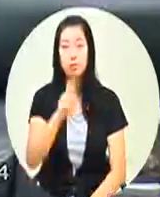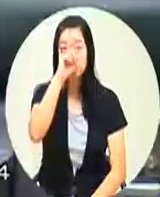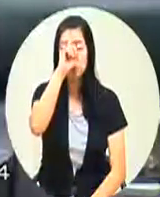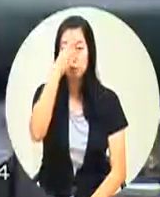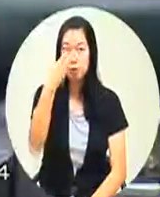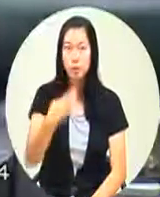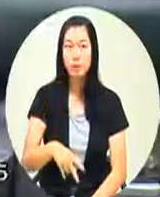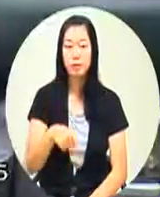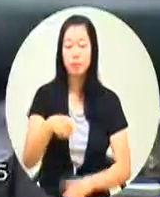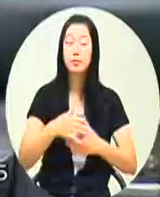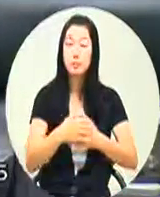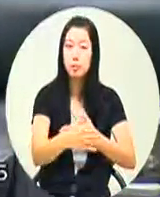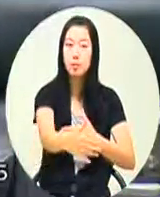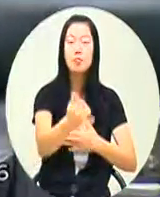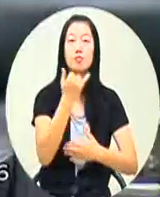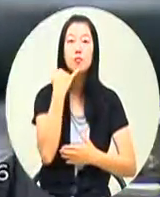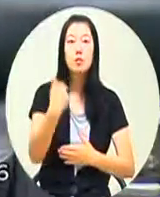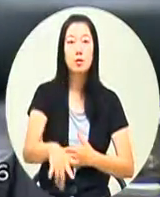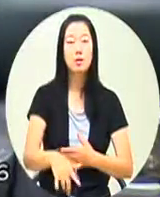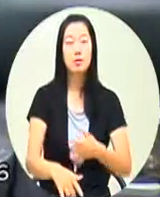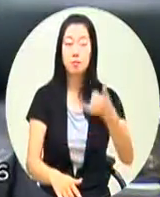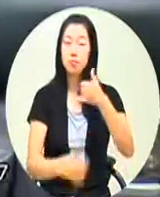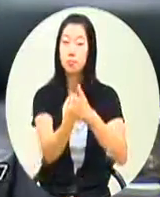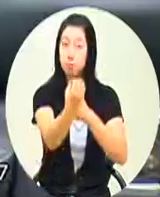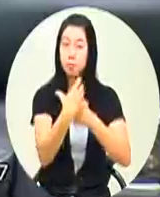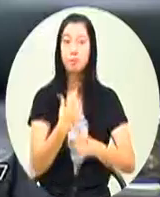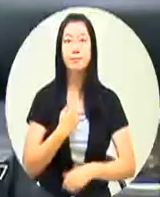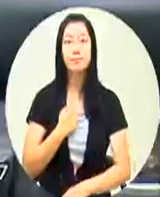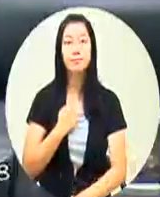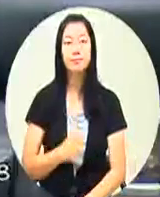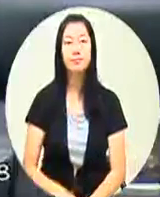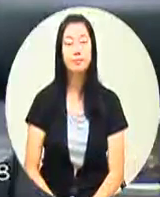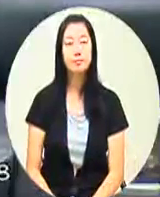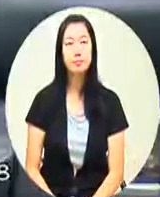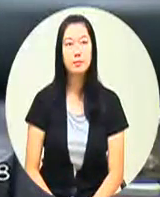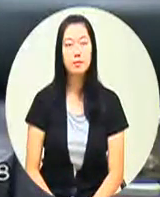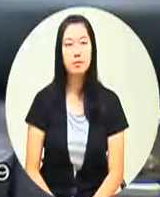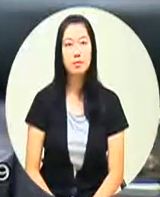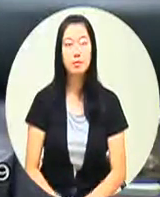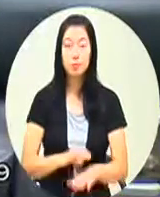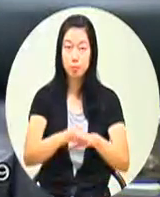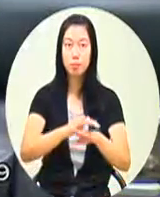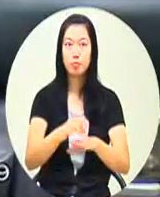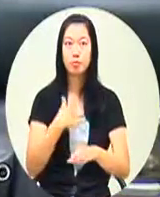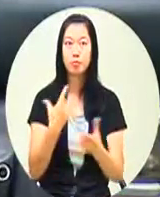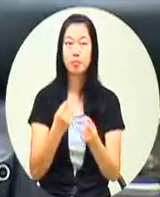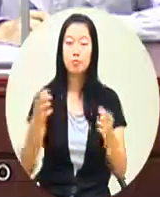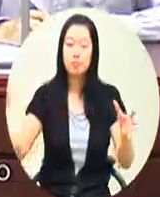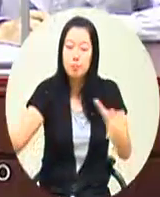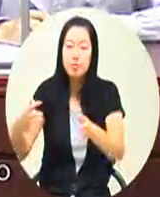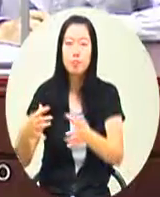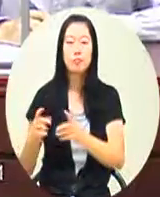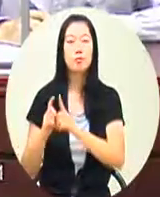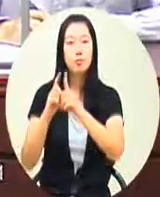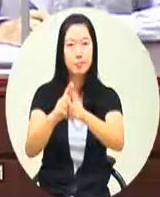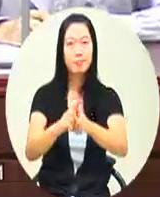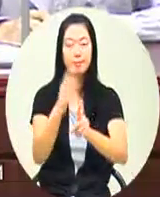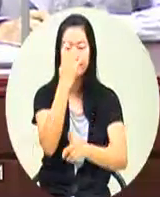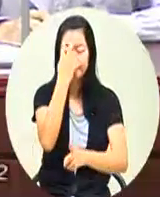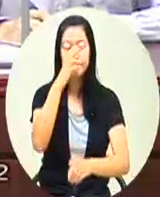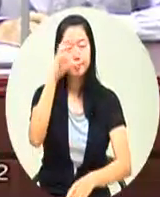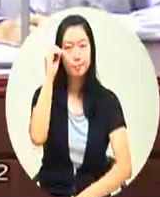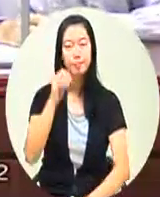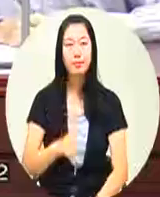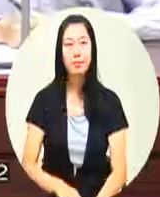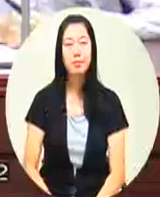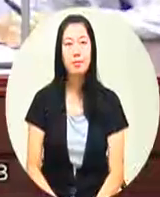这个过程当中能够让我知道 我们会邀请，我们会邀请议员一起过去现场看。 好，那再通知